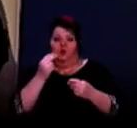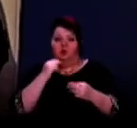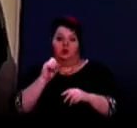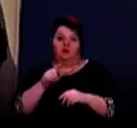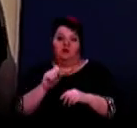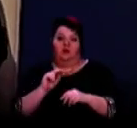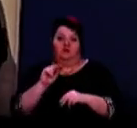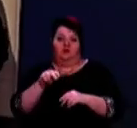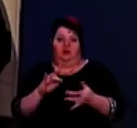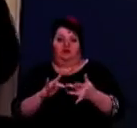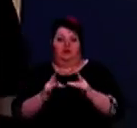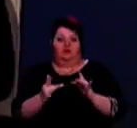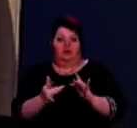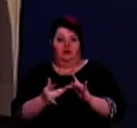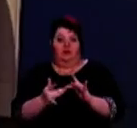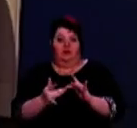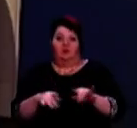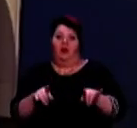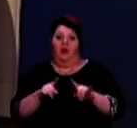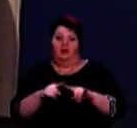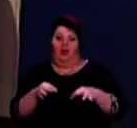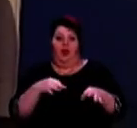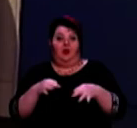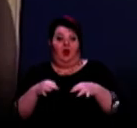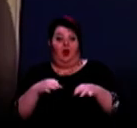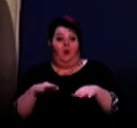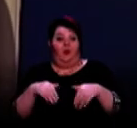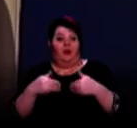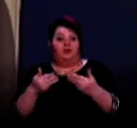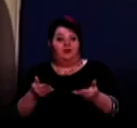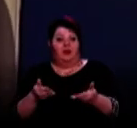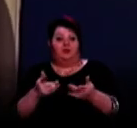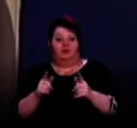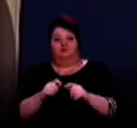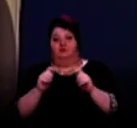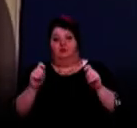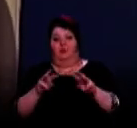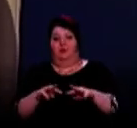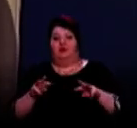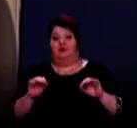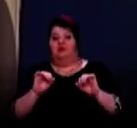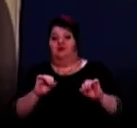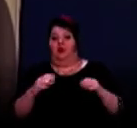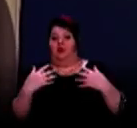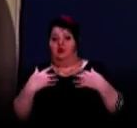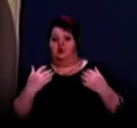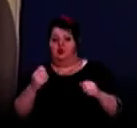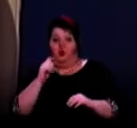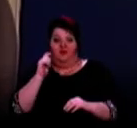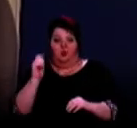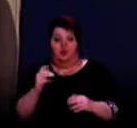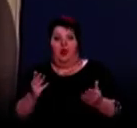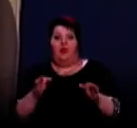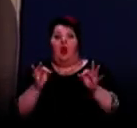замовляти через інтернет. Такі рекомендації на період карантину оприлюднили Міністерство охорони здоров'я України. Як